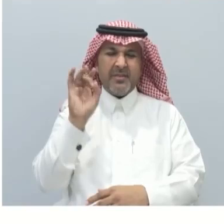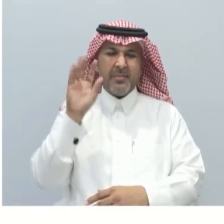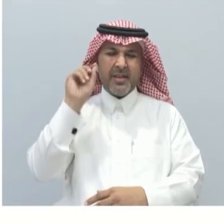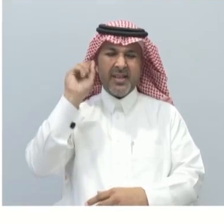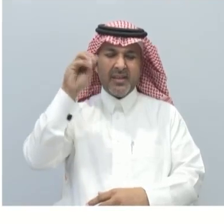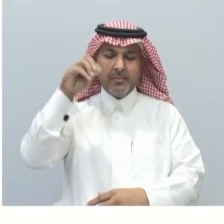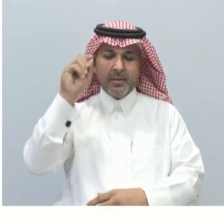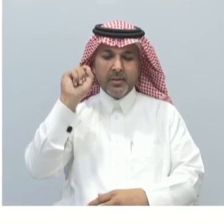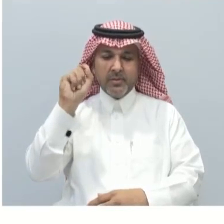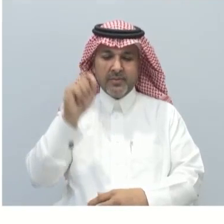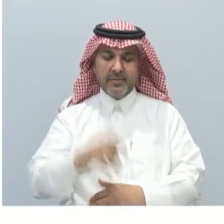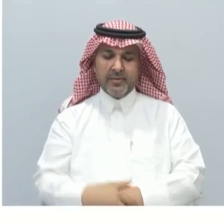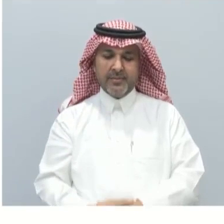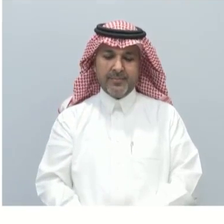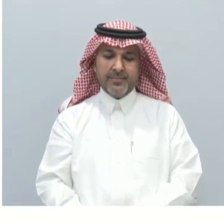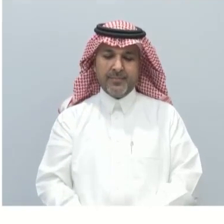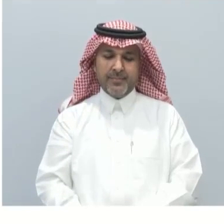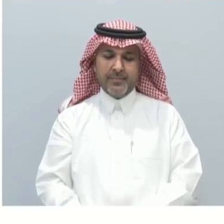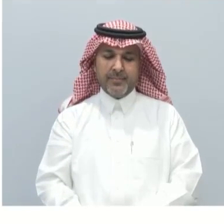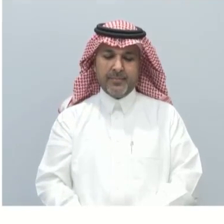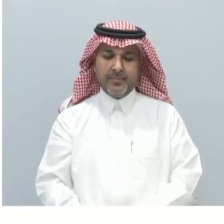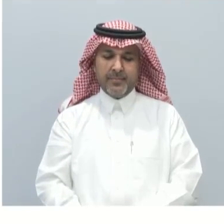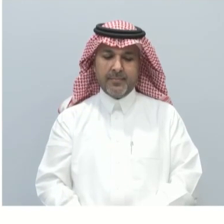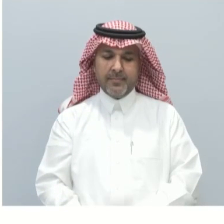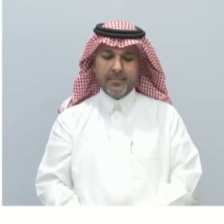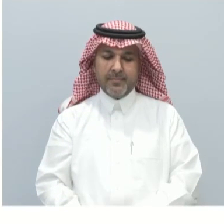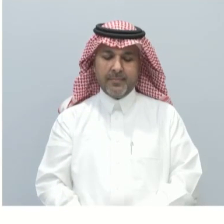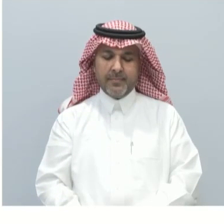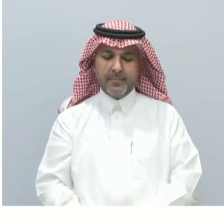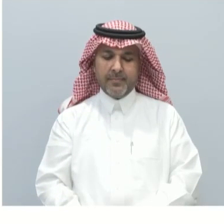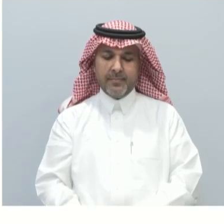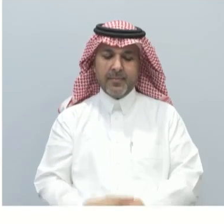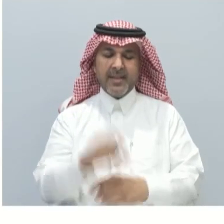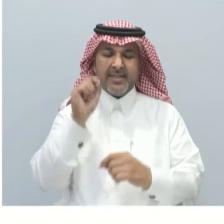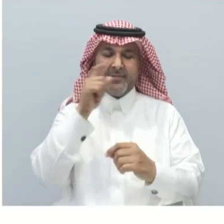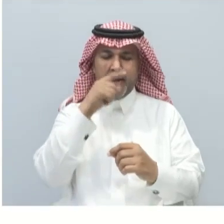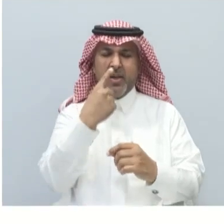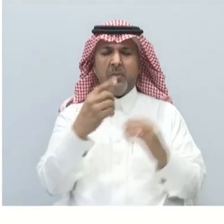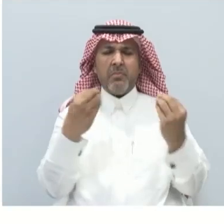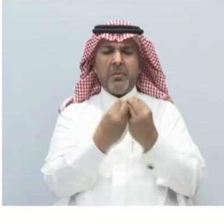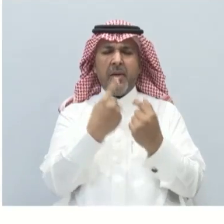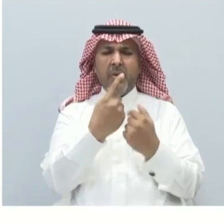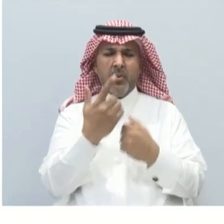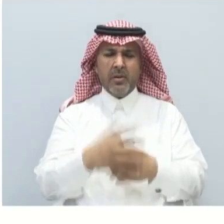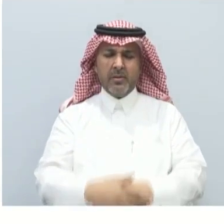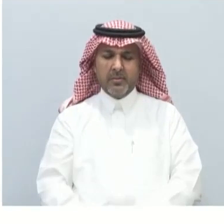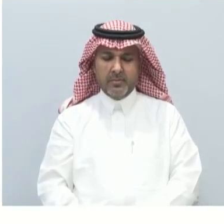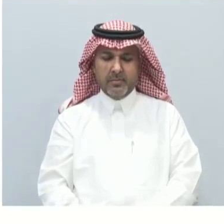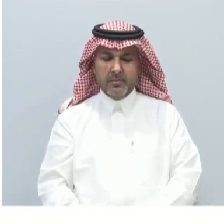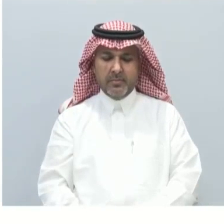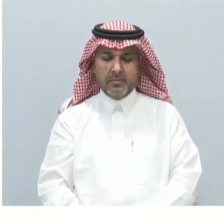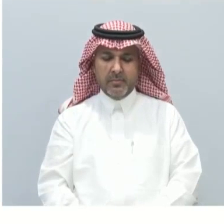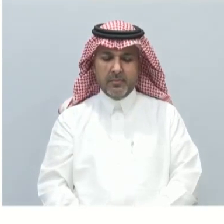وهو سؤال بسيط وجميل فقلت صفر فاصله واحد في سته اس صفر ناقص ثلاثه